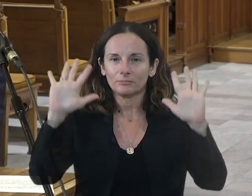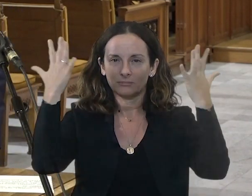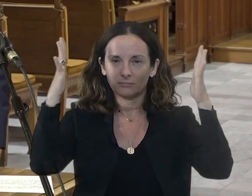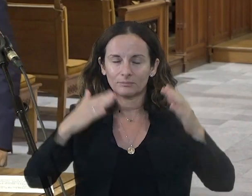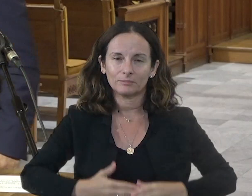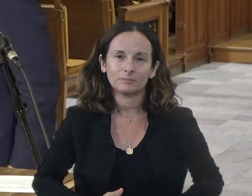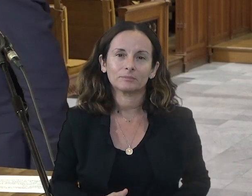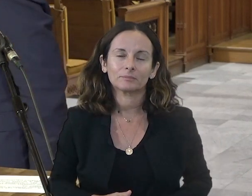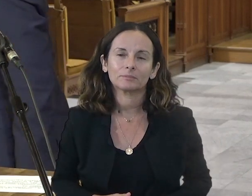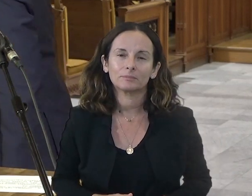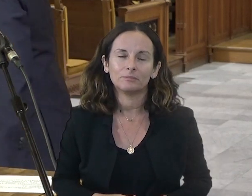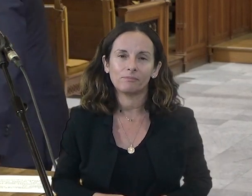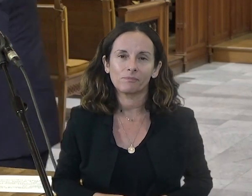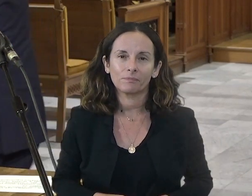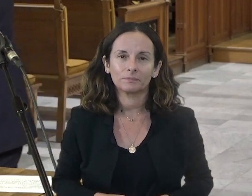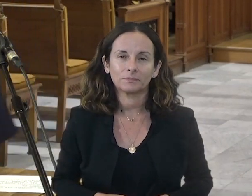Balears.